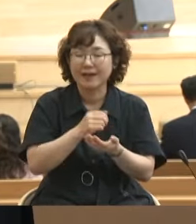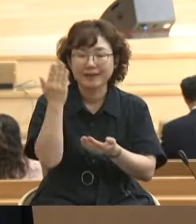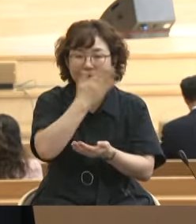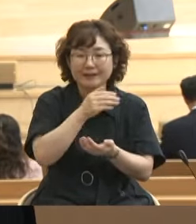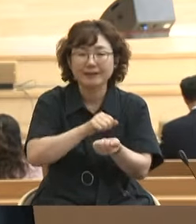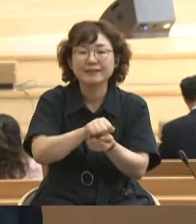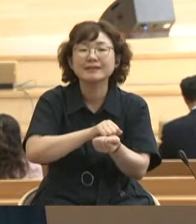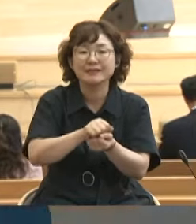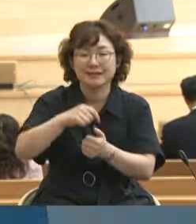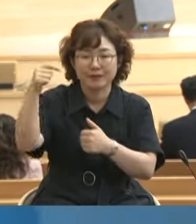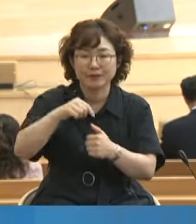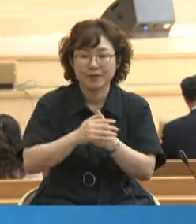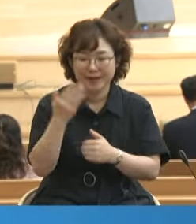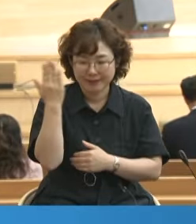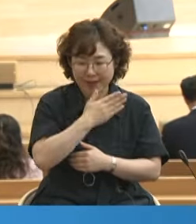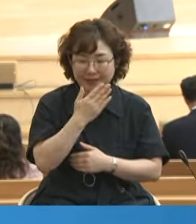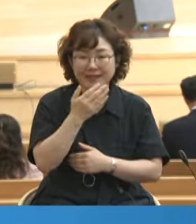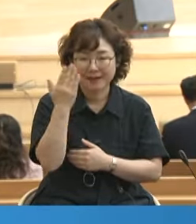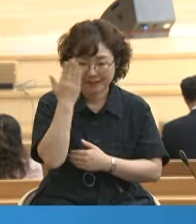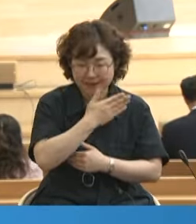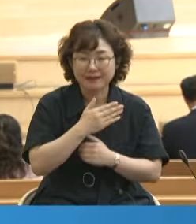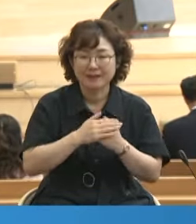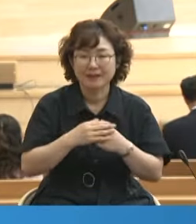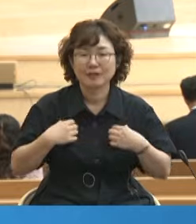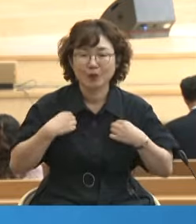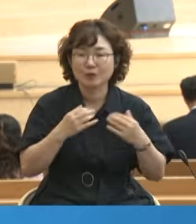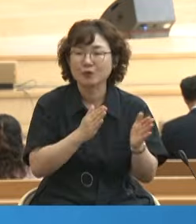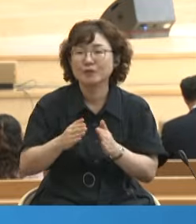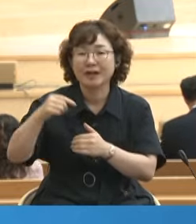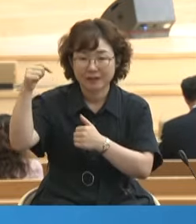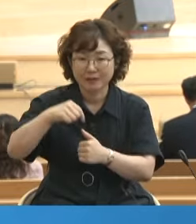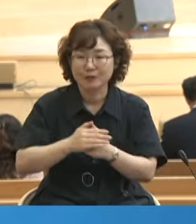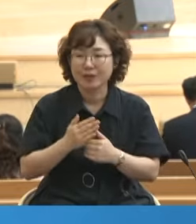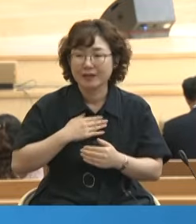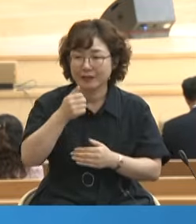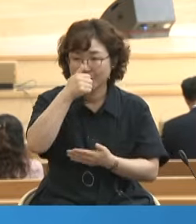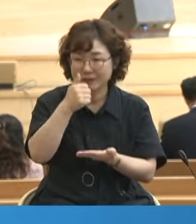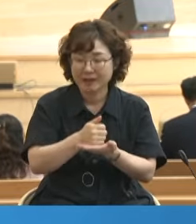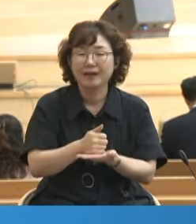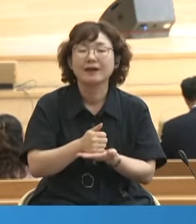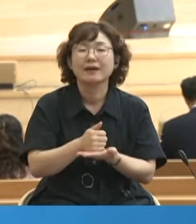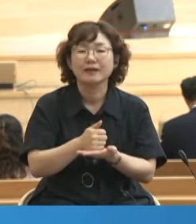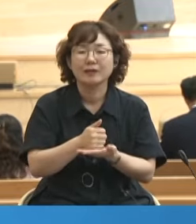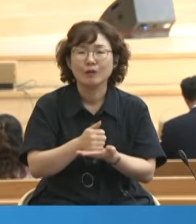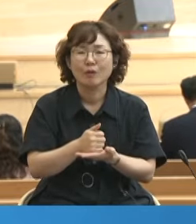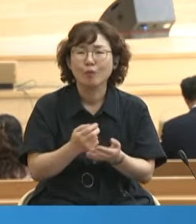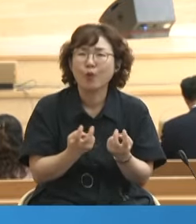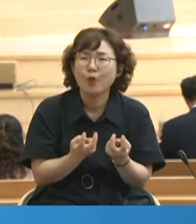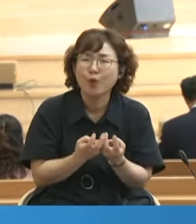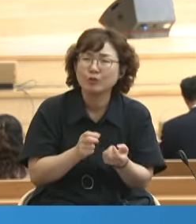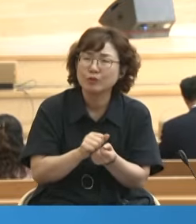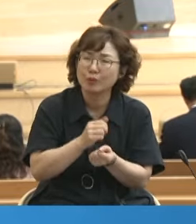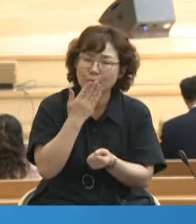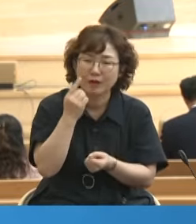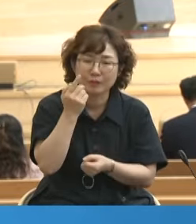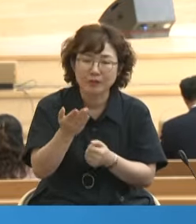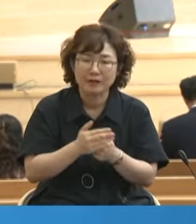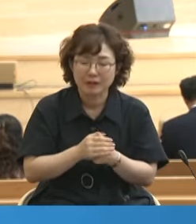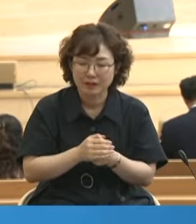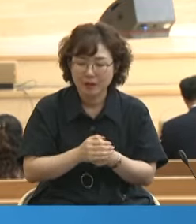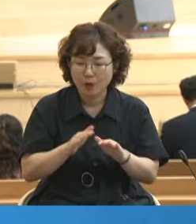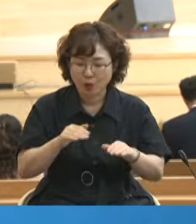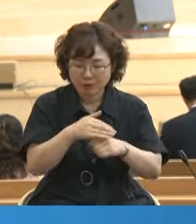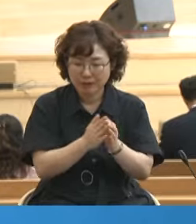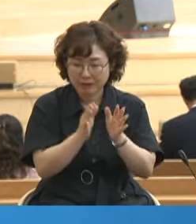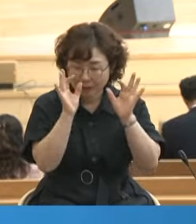거예요. 정결한 예복을 준비하라는 거예요. 우리의 죄를 어떻게 씻을 수 있어요? 오늘 본문에